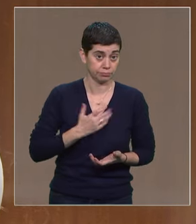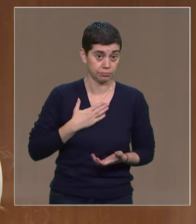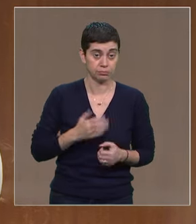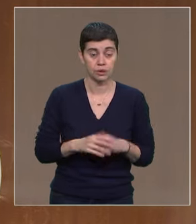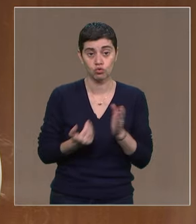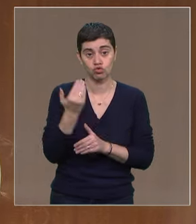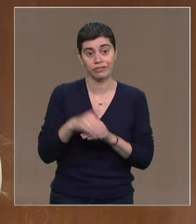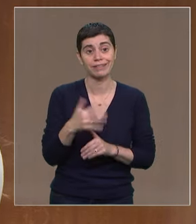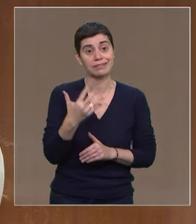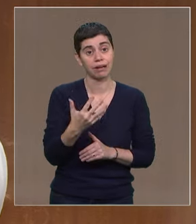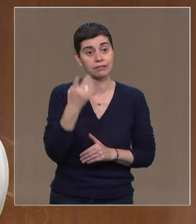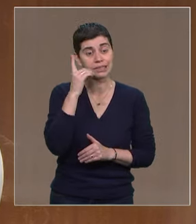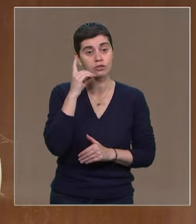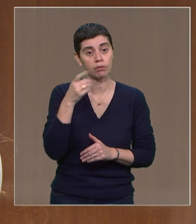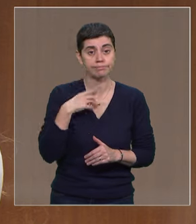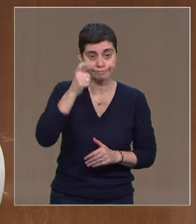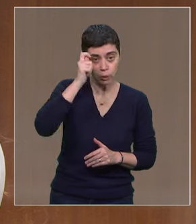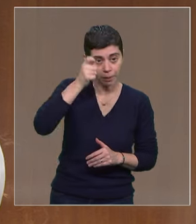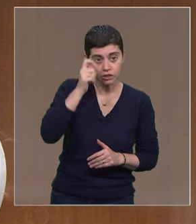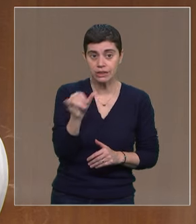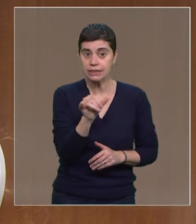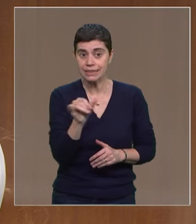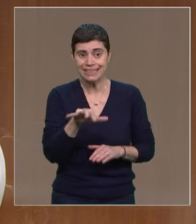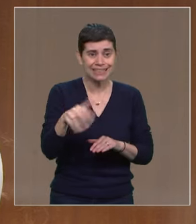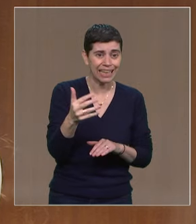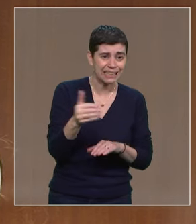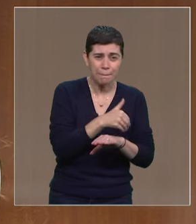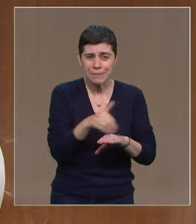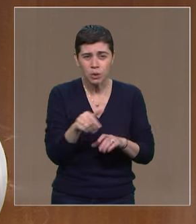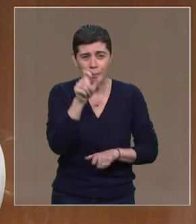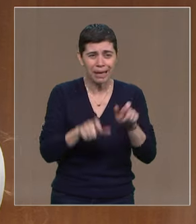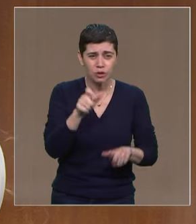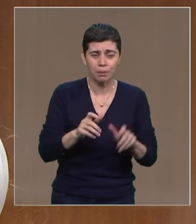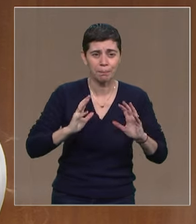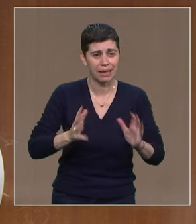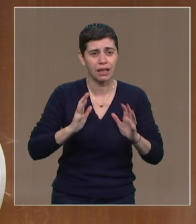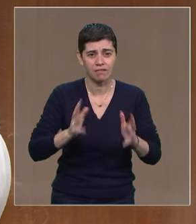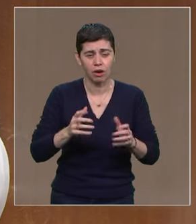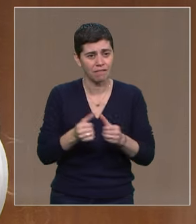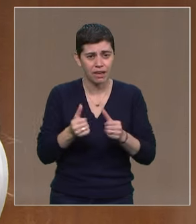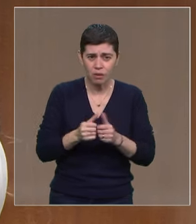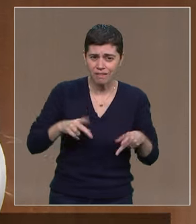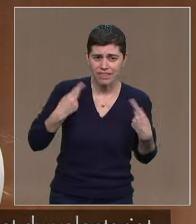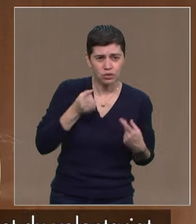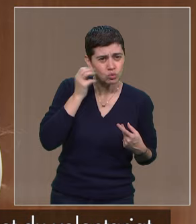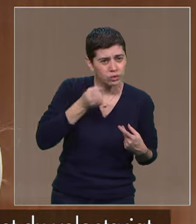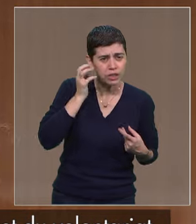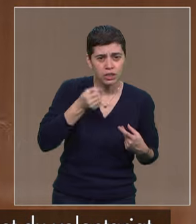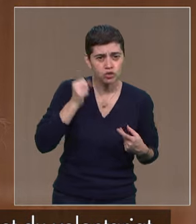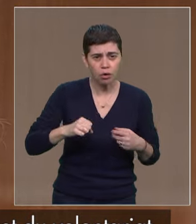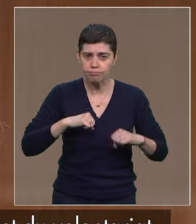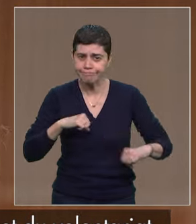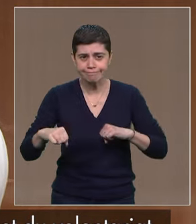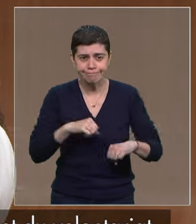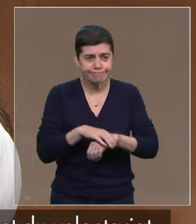5 décembre, de rendre hommage à l'ensemble des 15 millions de bénévoles qui œuvrent quotidiennement pour